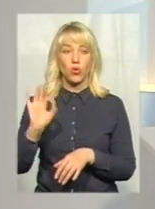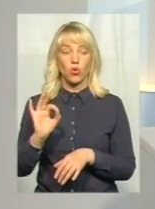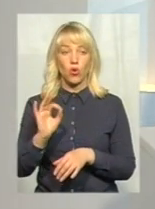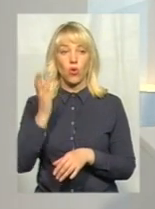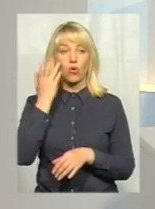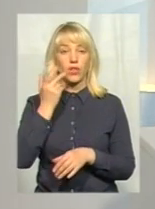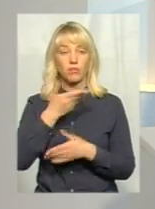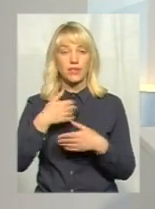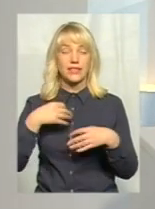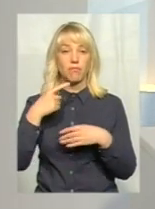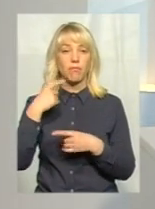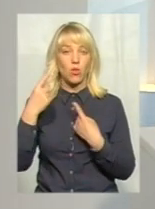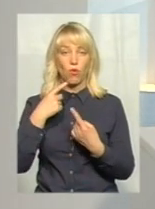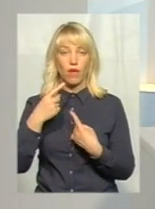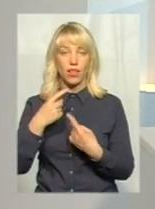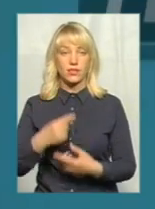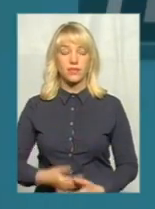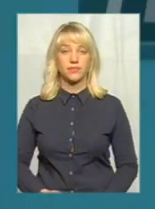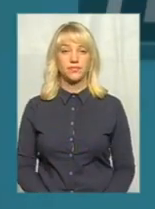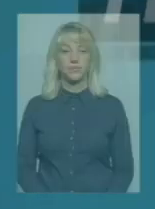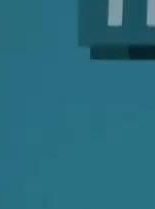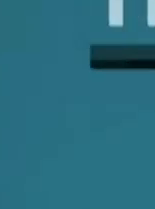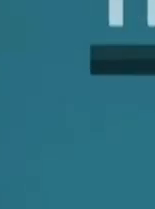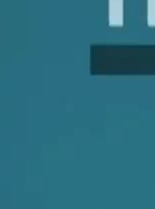нагадаємо, як це звучало. Прошу пряму мову.